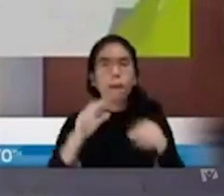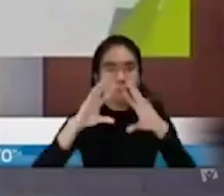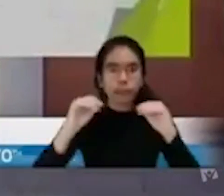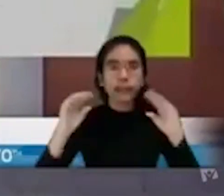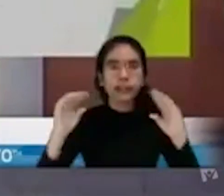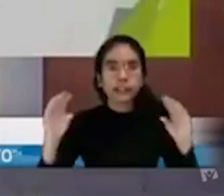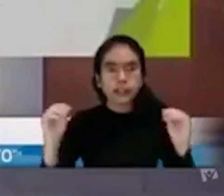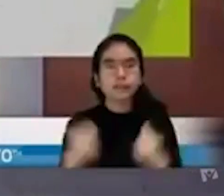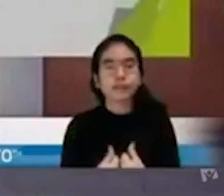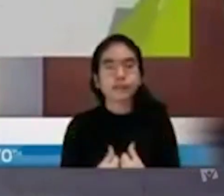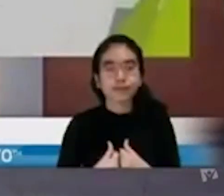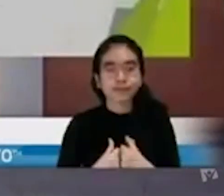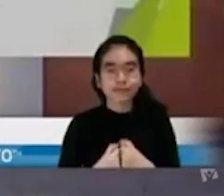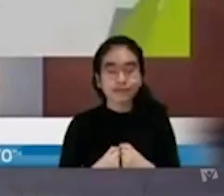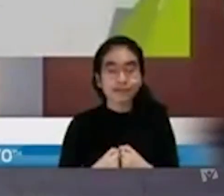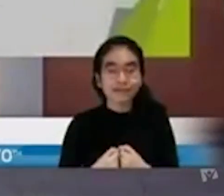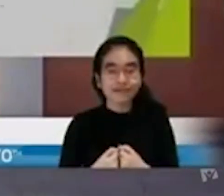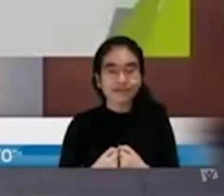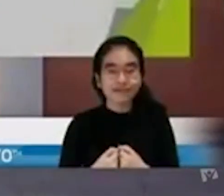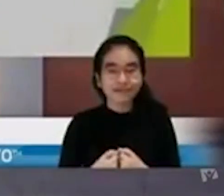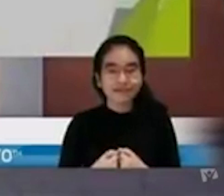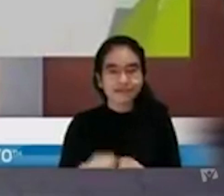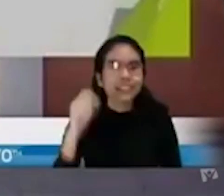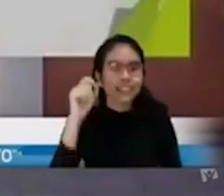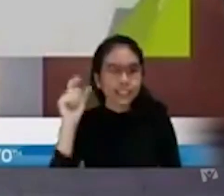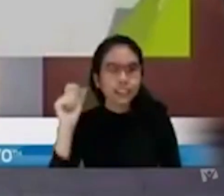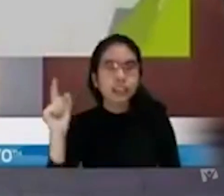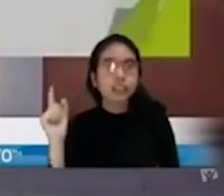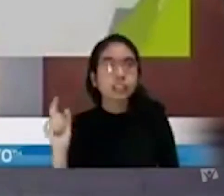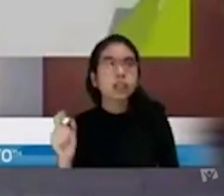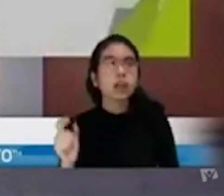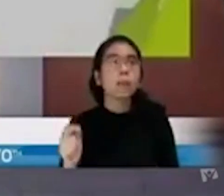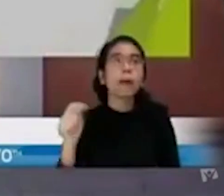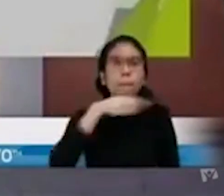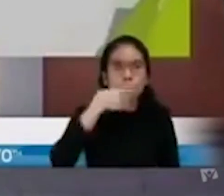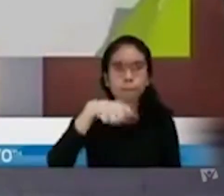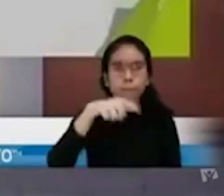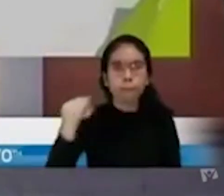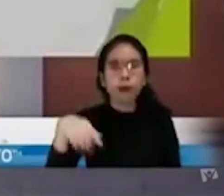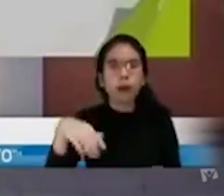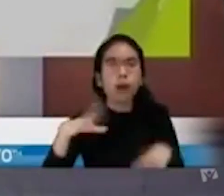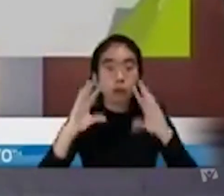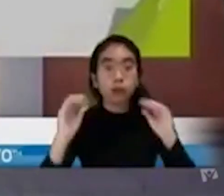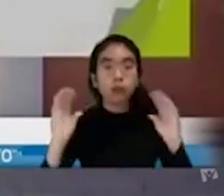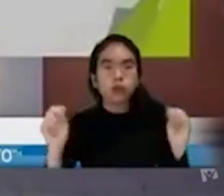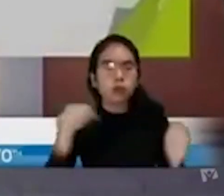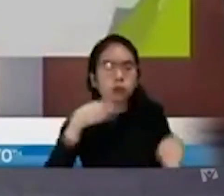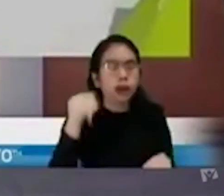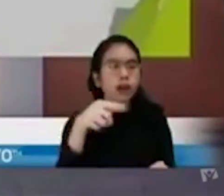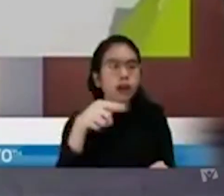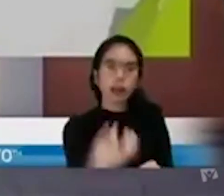budaya kerja. Setiap mereka bekerja, mereka katakan kasih. Apa